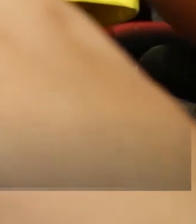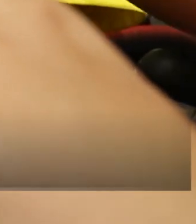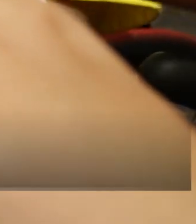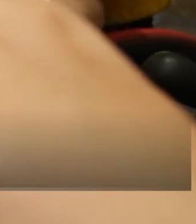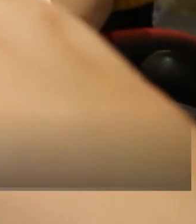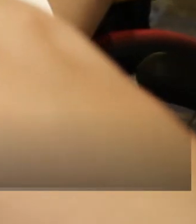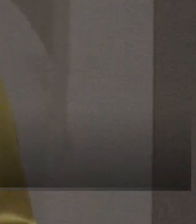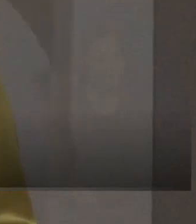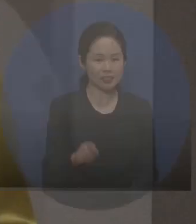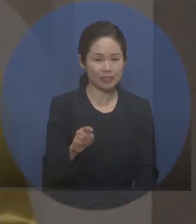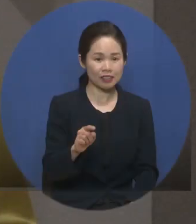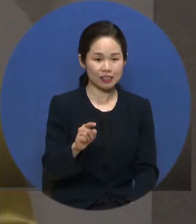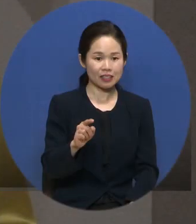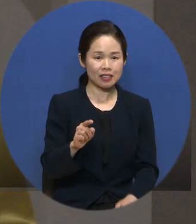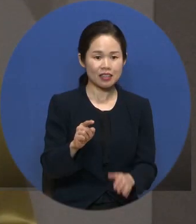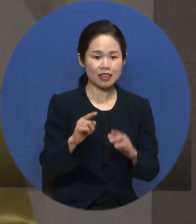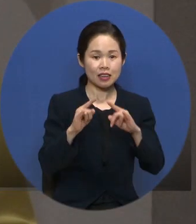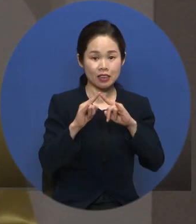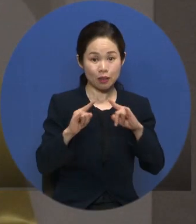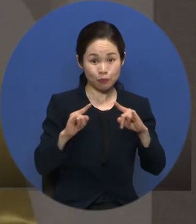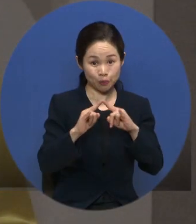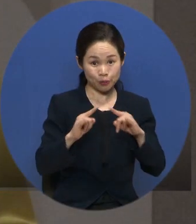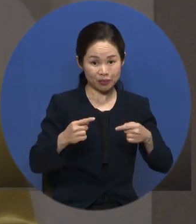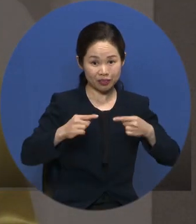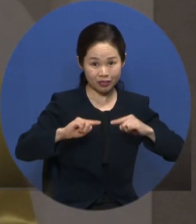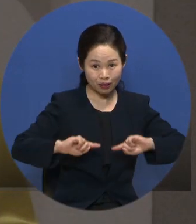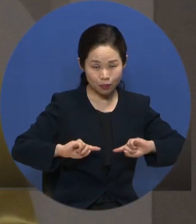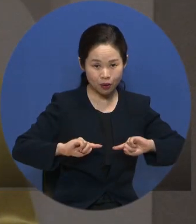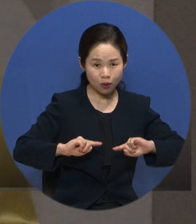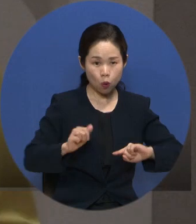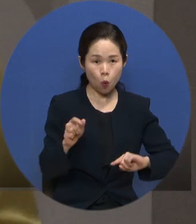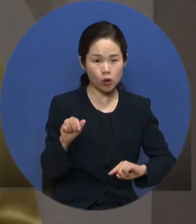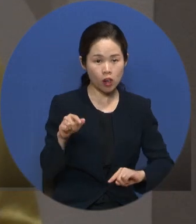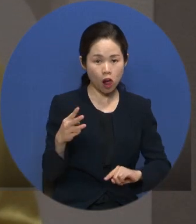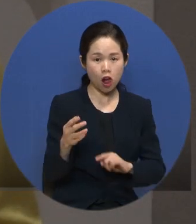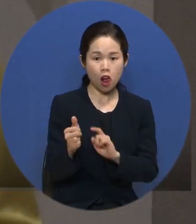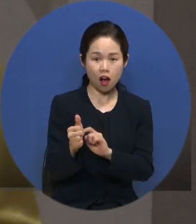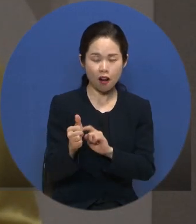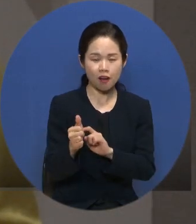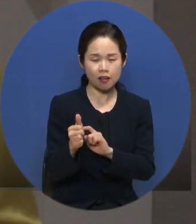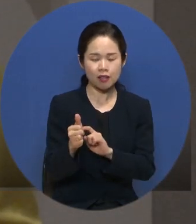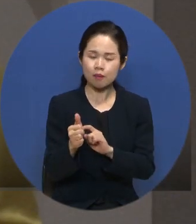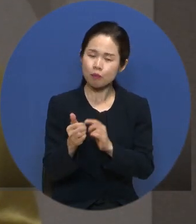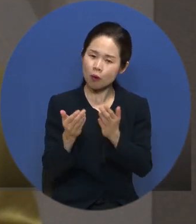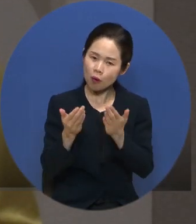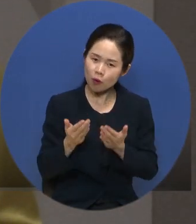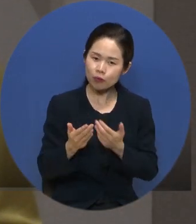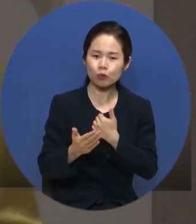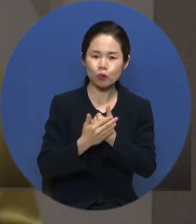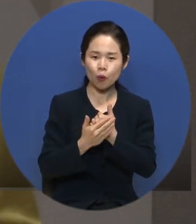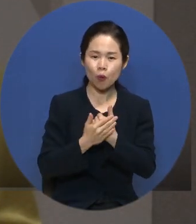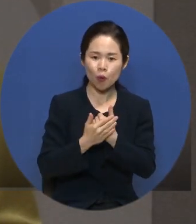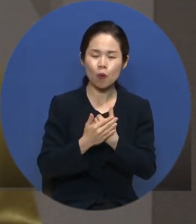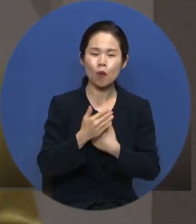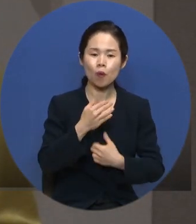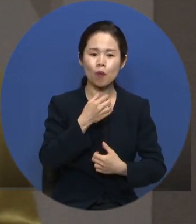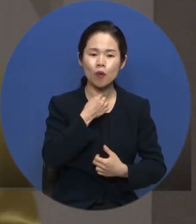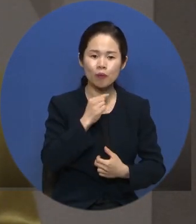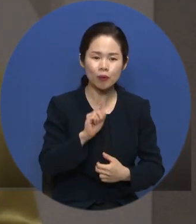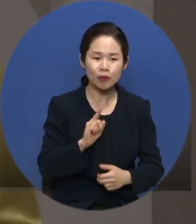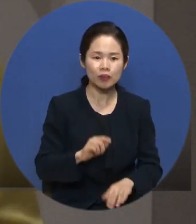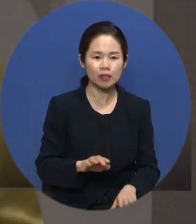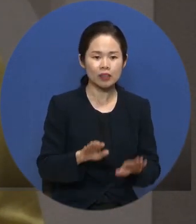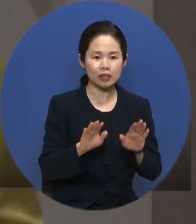캠프를 통해서 호열군이 얻었으면 하는 효과가 있을까요? 이번에 호열이가 캠프를 하면서